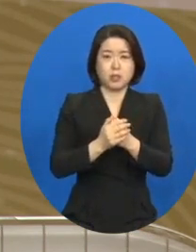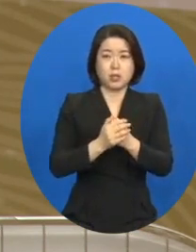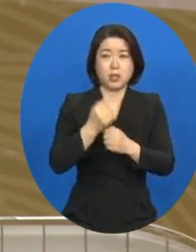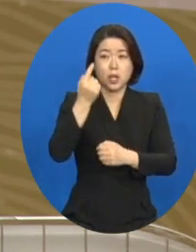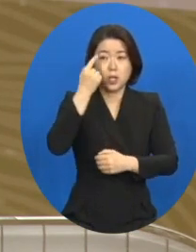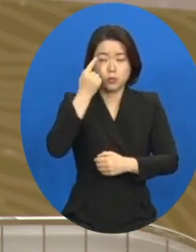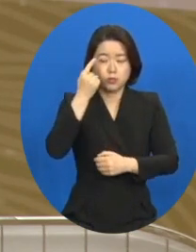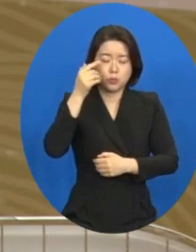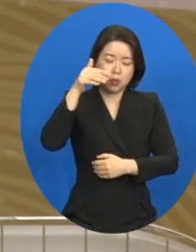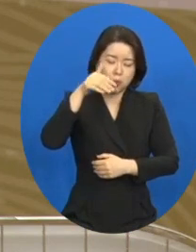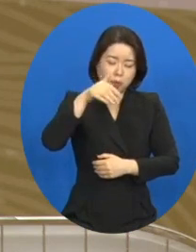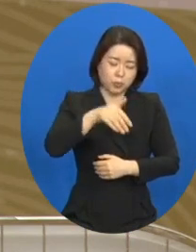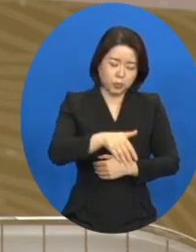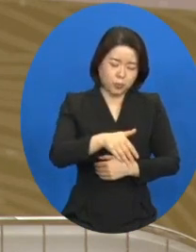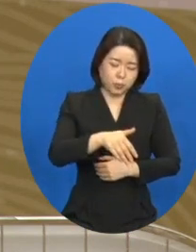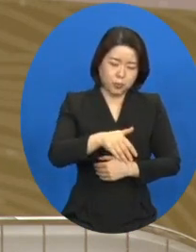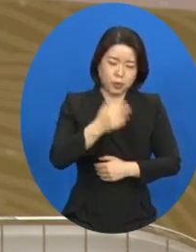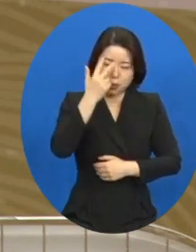실명 직전에 있으세요.